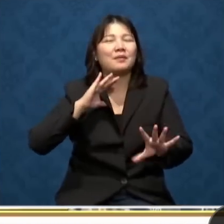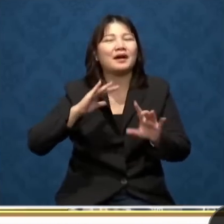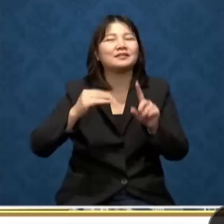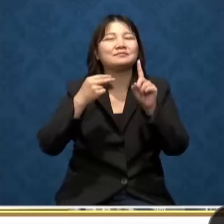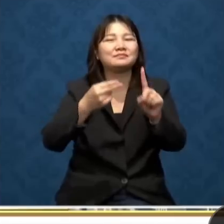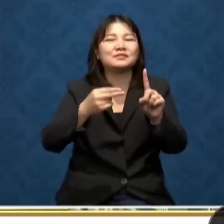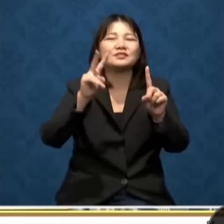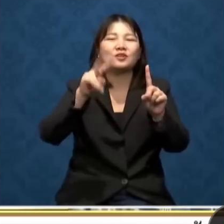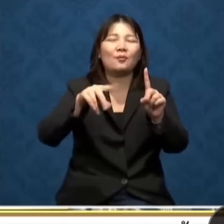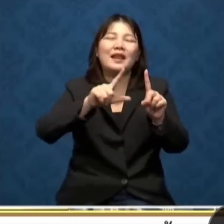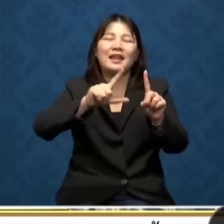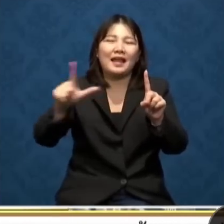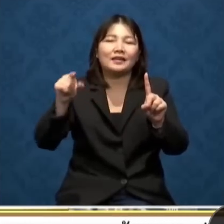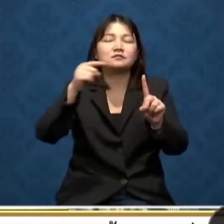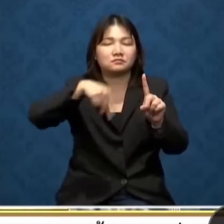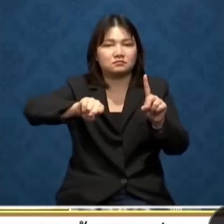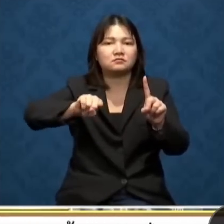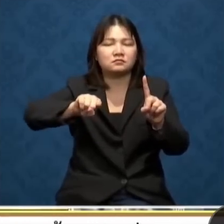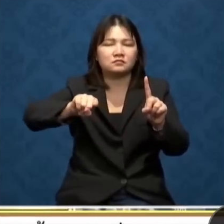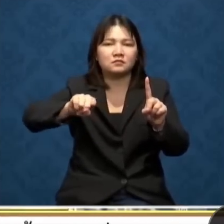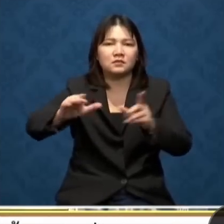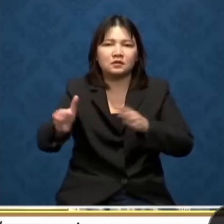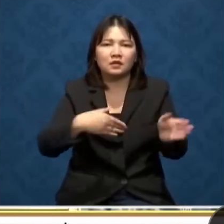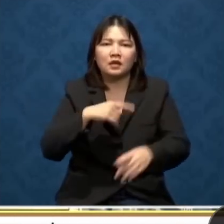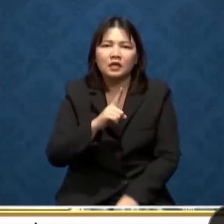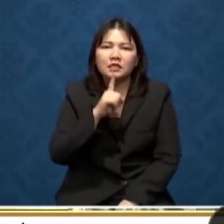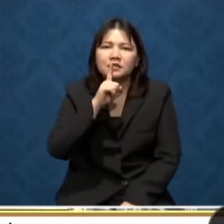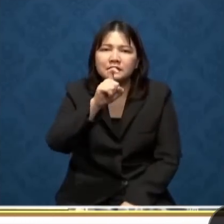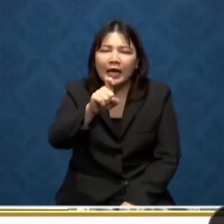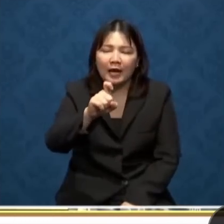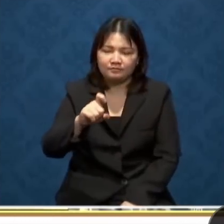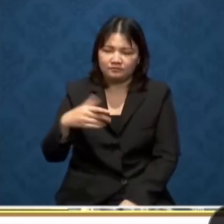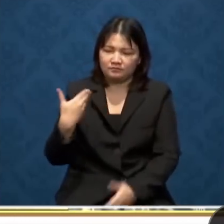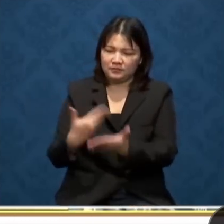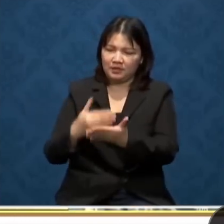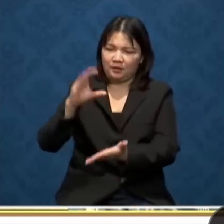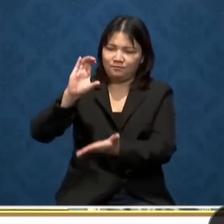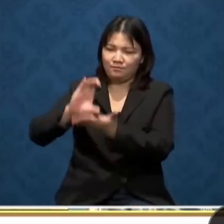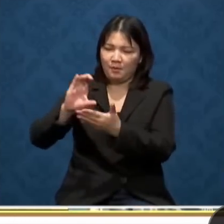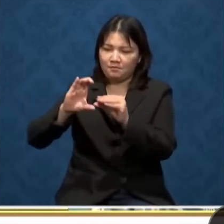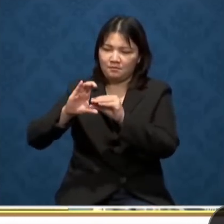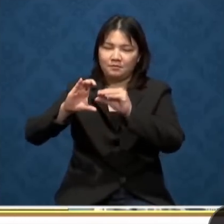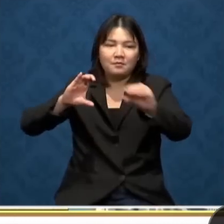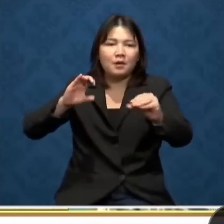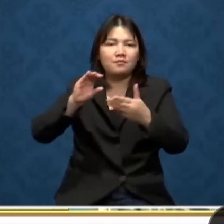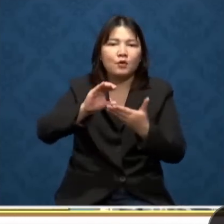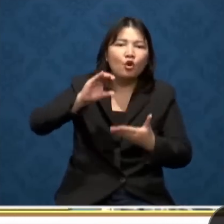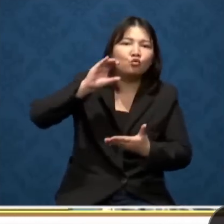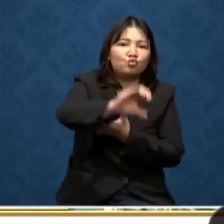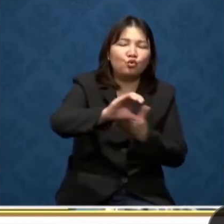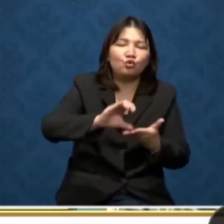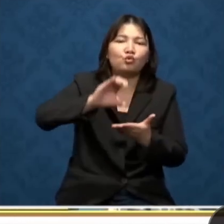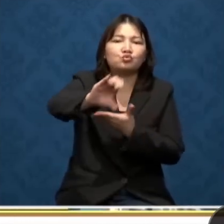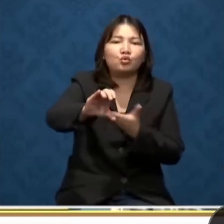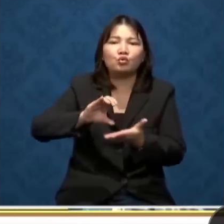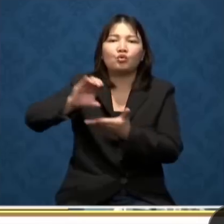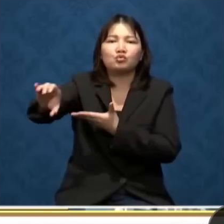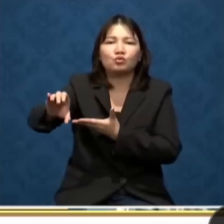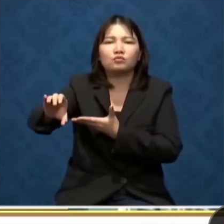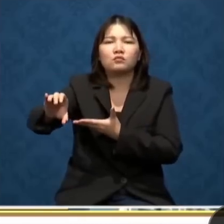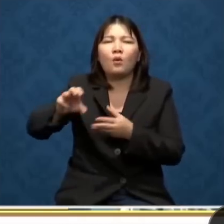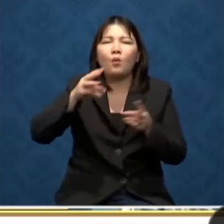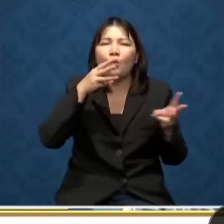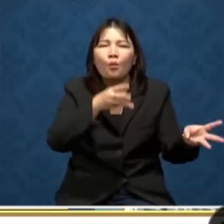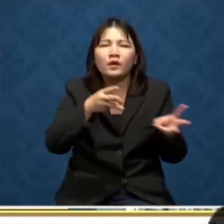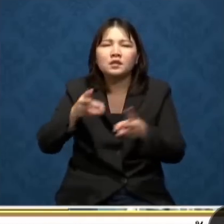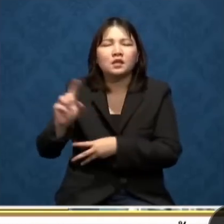ก็อยากจะให้ทแจงนะครับ นโยบายการลงทุนสัดส่นการลงทุนเพื่เปหักประกน หรออย่น้อยก็เป็การให้ความเชื่อ